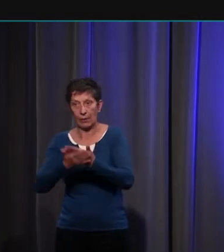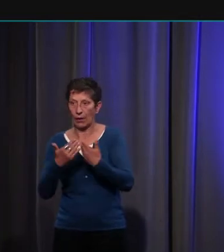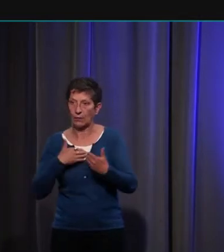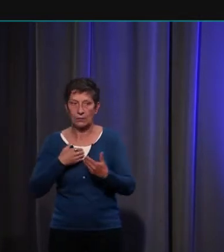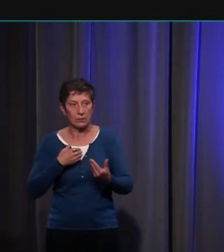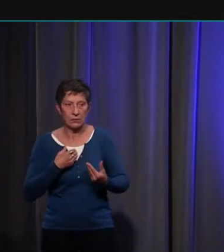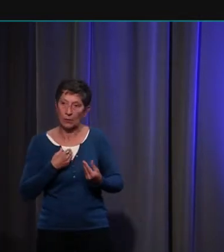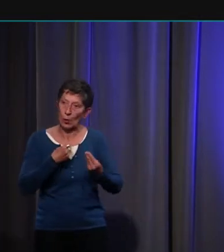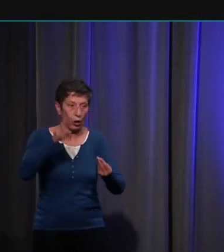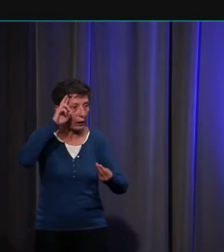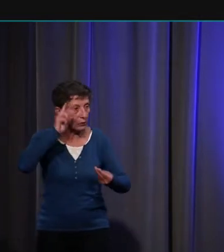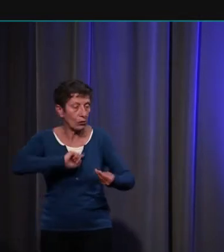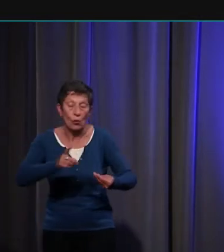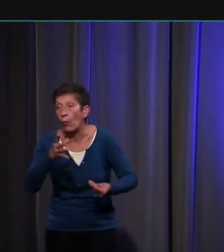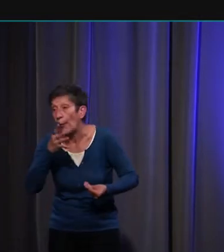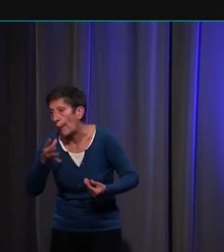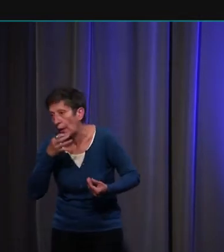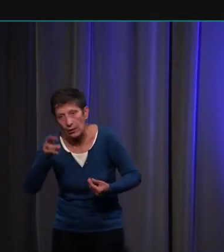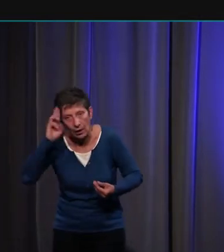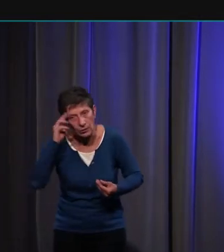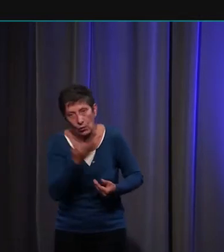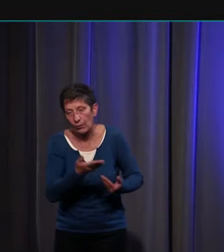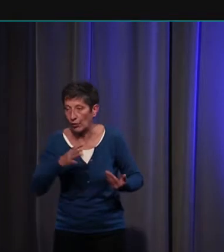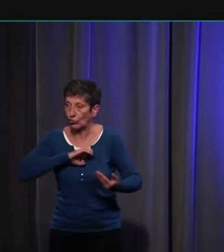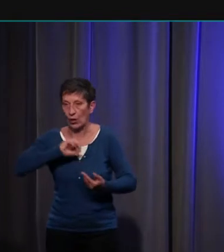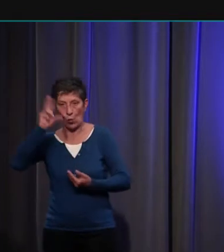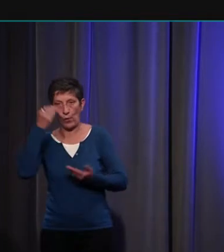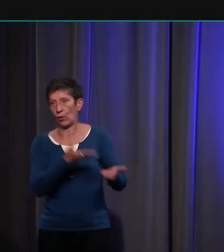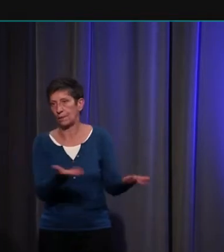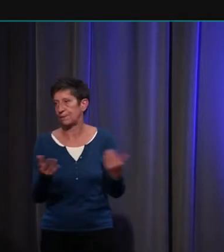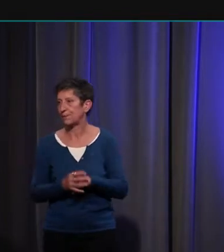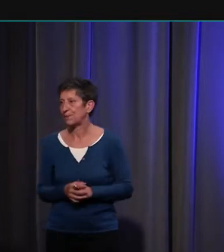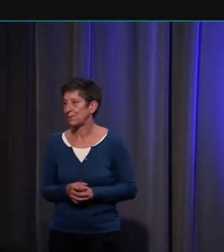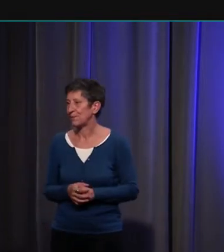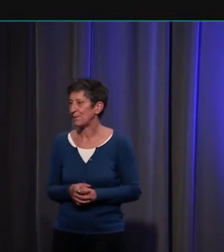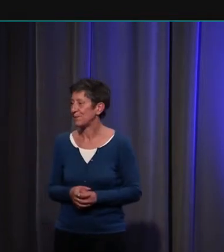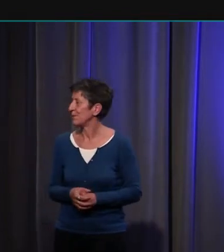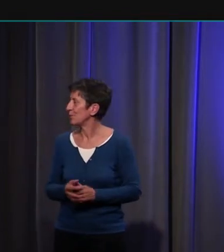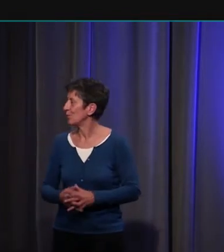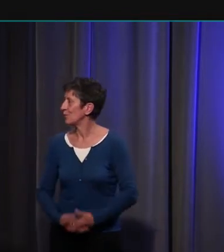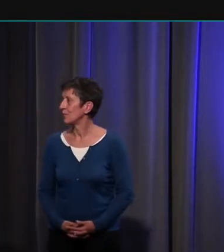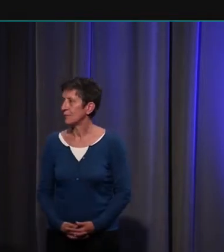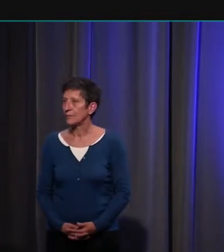parce que c'est injustifiable mais pour les recours pour les comprendre vous voyez voilà ce que je peux vous dire